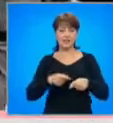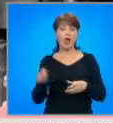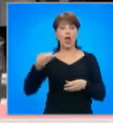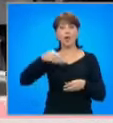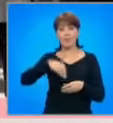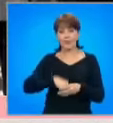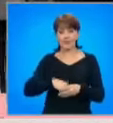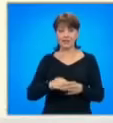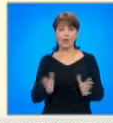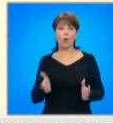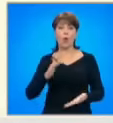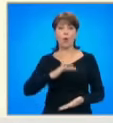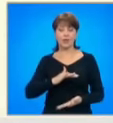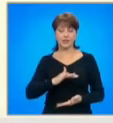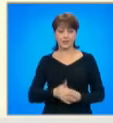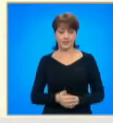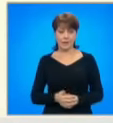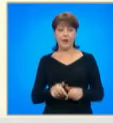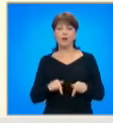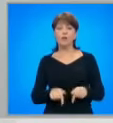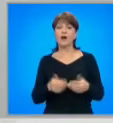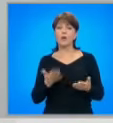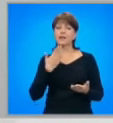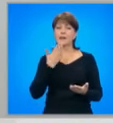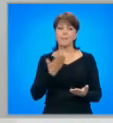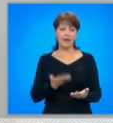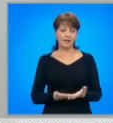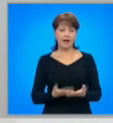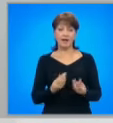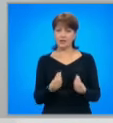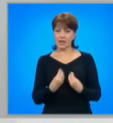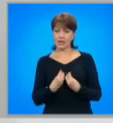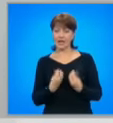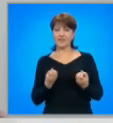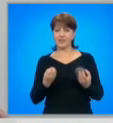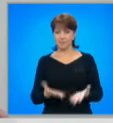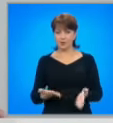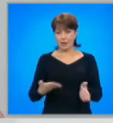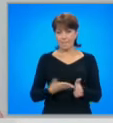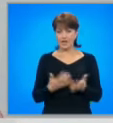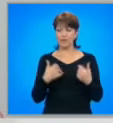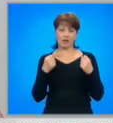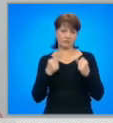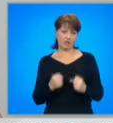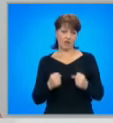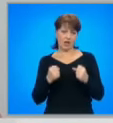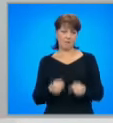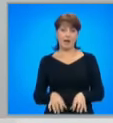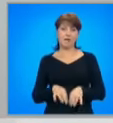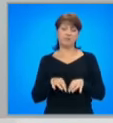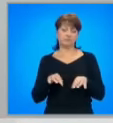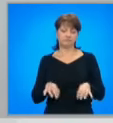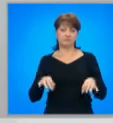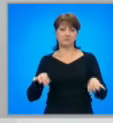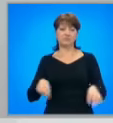количества азерски газ. Това, което се предлага, ще даде възможност, вместо да чакаме дълго време да